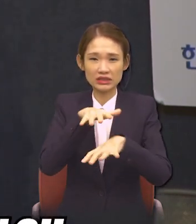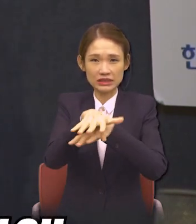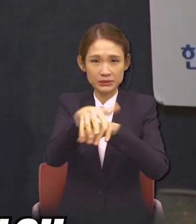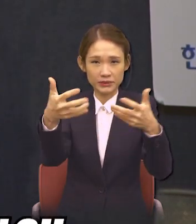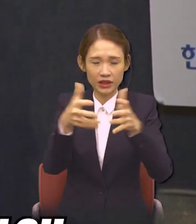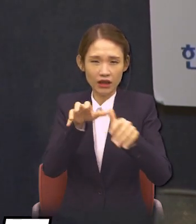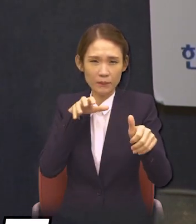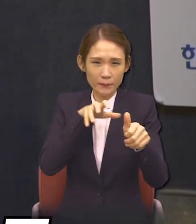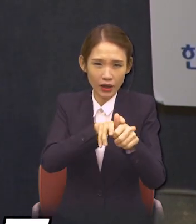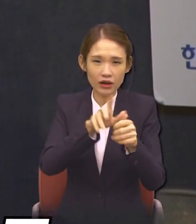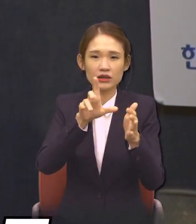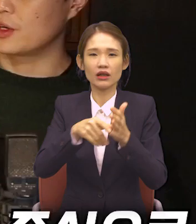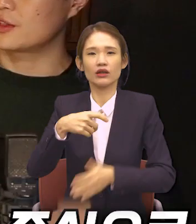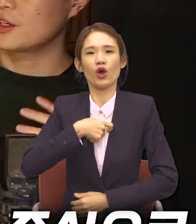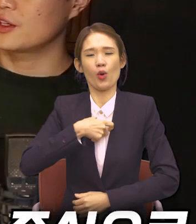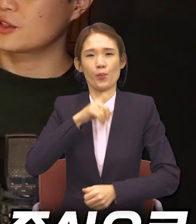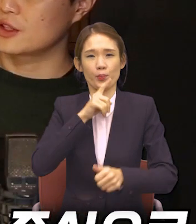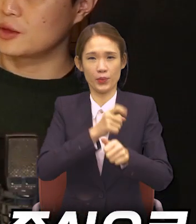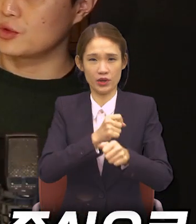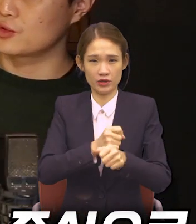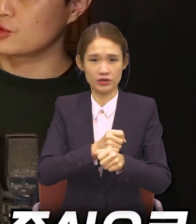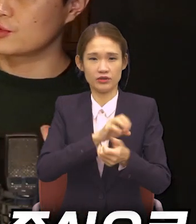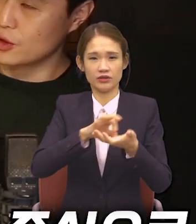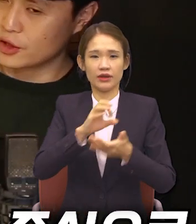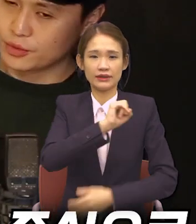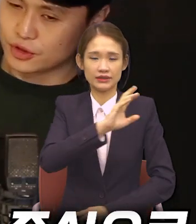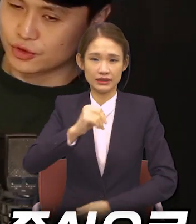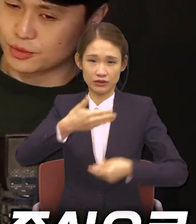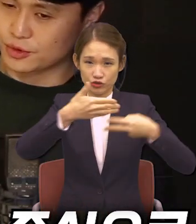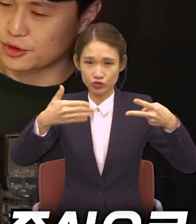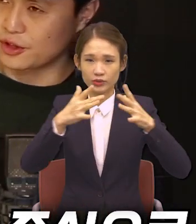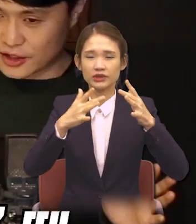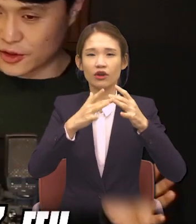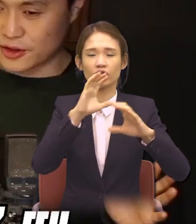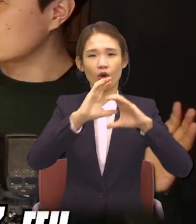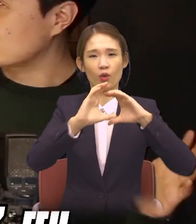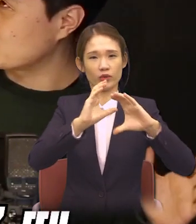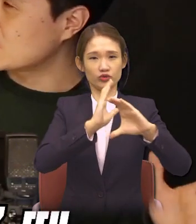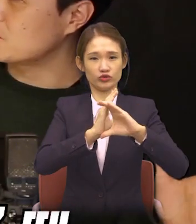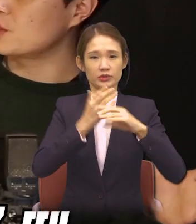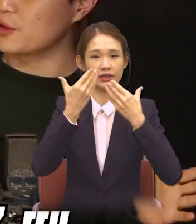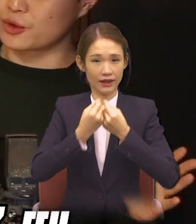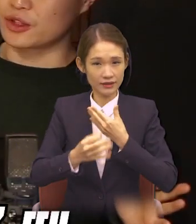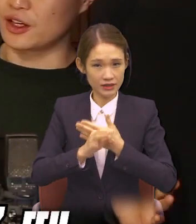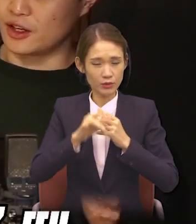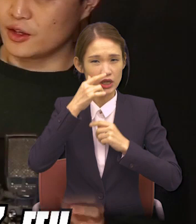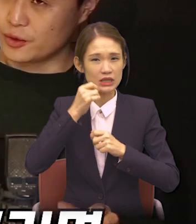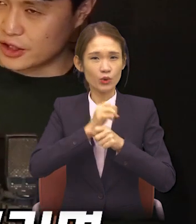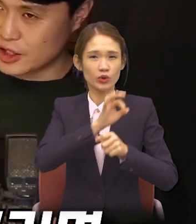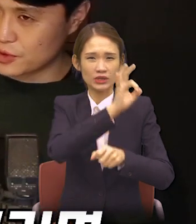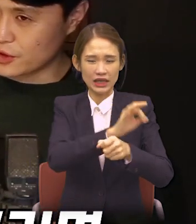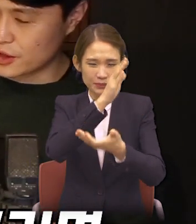집단을 공격할 때 혐오라는 말을 하는 거죠. SNS나 뭐 유튜브 온라인 커뮤니티 중심으로 가령 한창 뭐 일본 불매운동